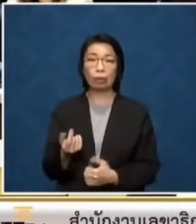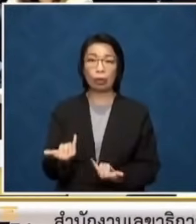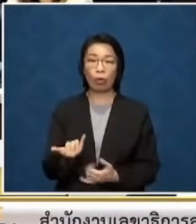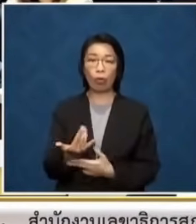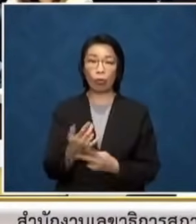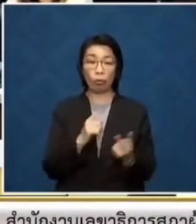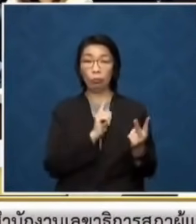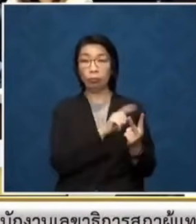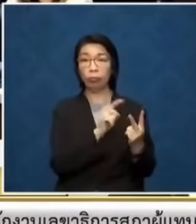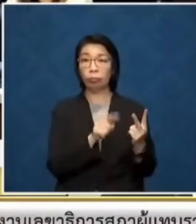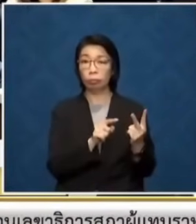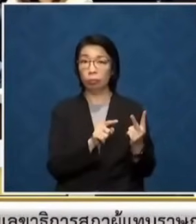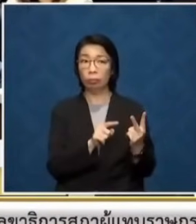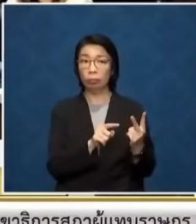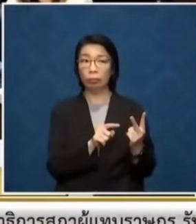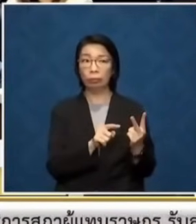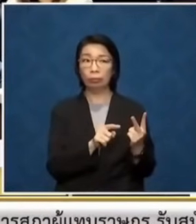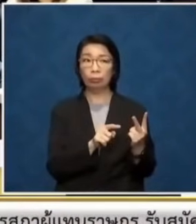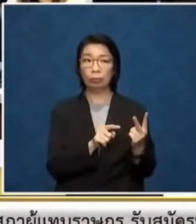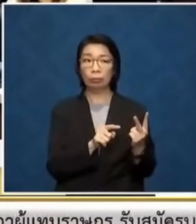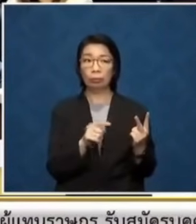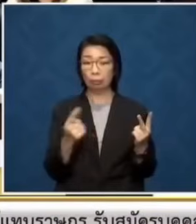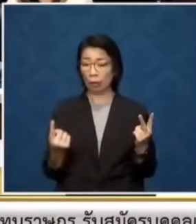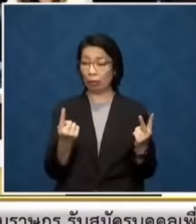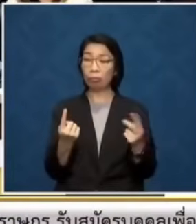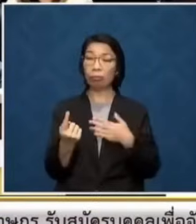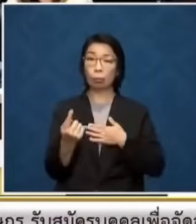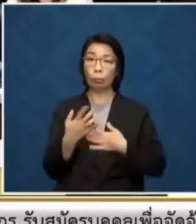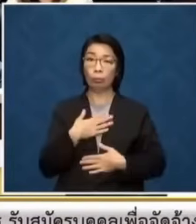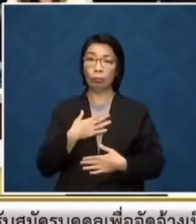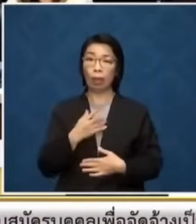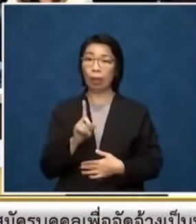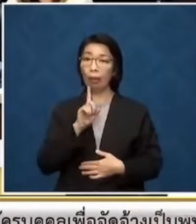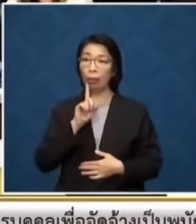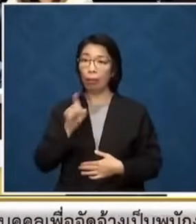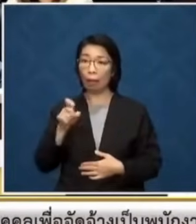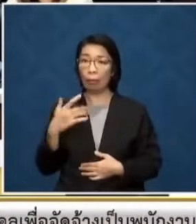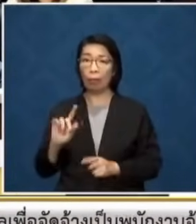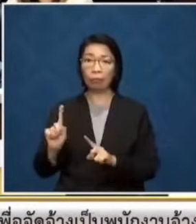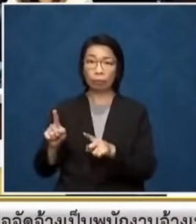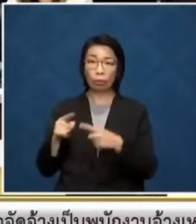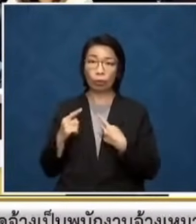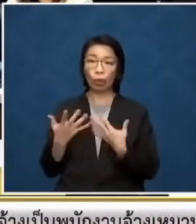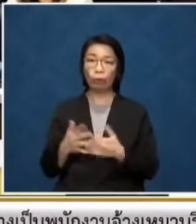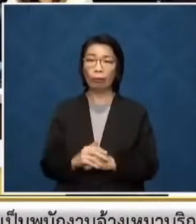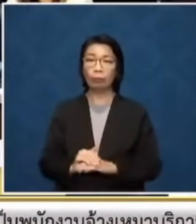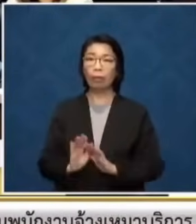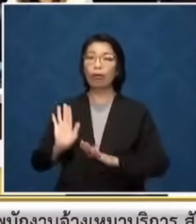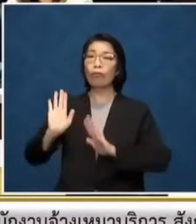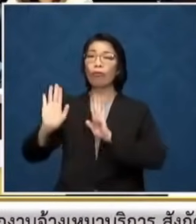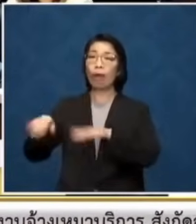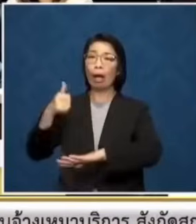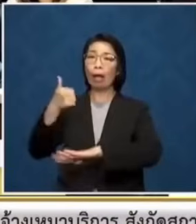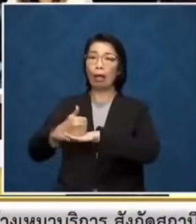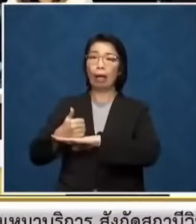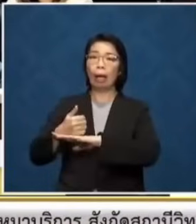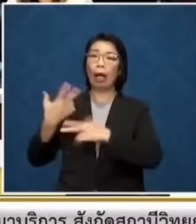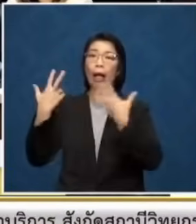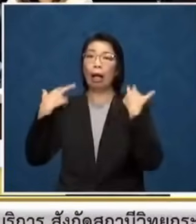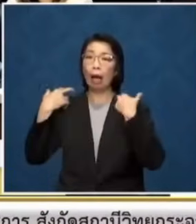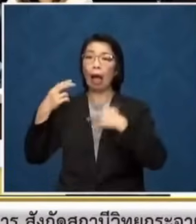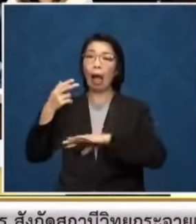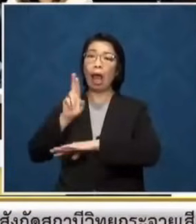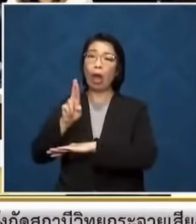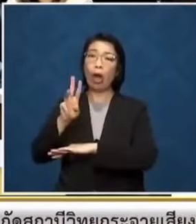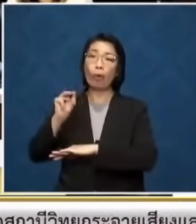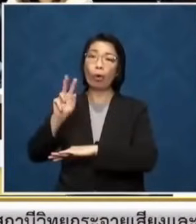านแต่ไม่ตอบของผมโดยมอบหมายให้รัฐมนตรีที่ไม่เกี่ยวข้องกับประเด็นที่ผมต้